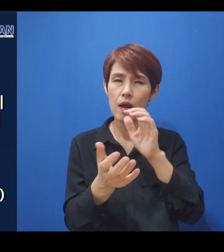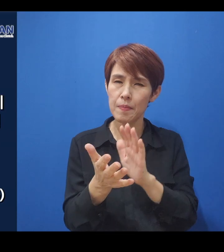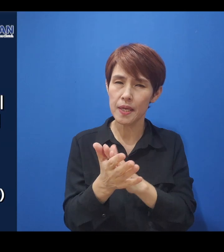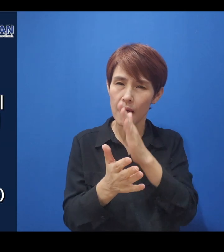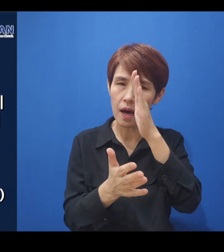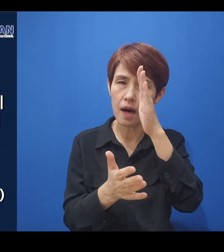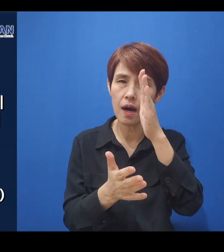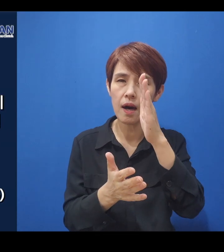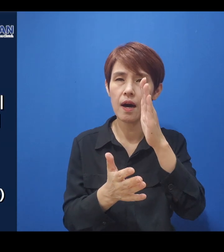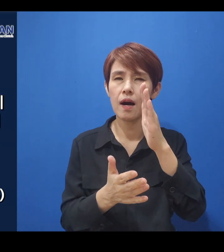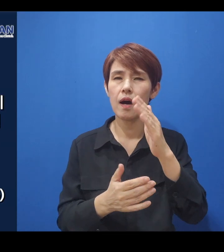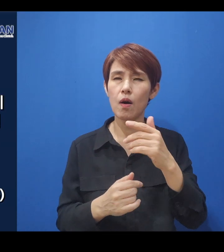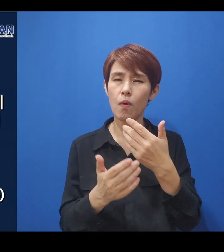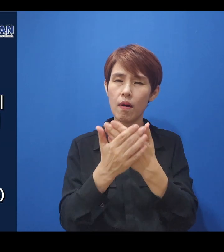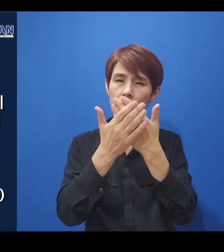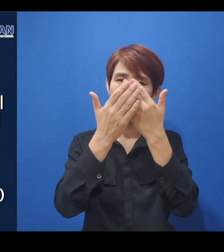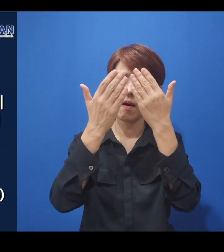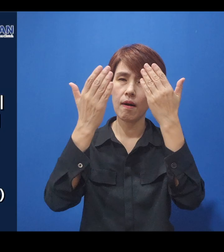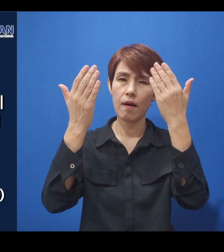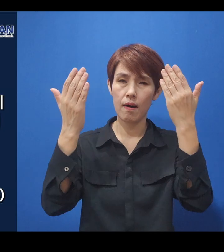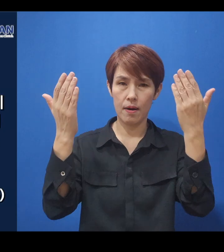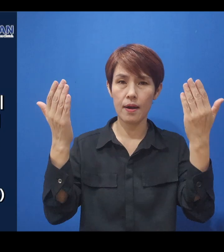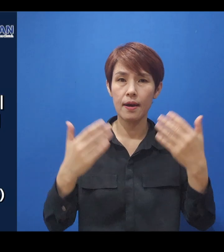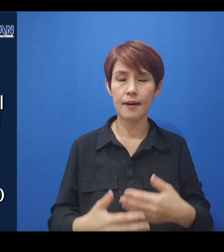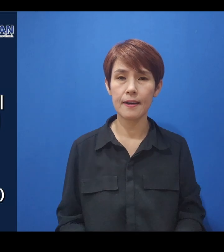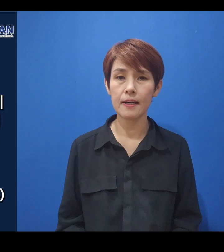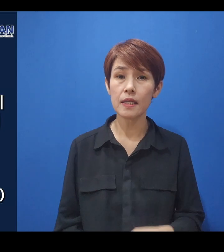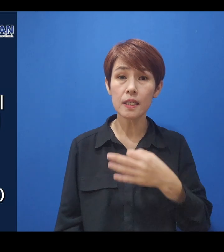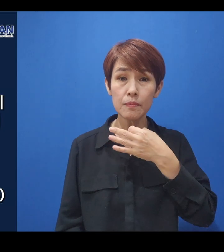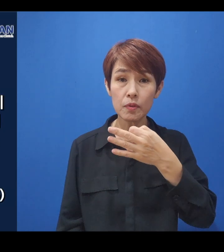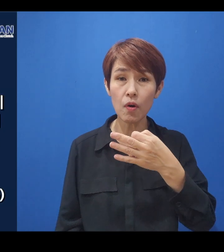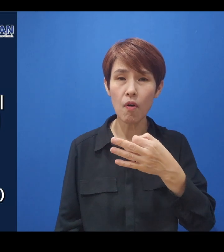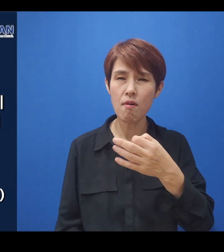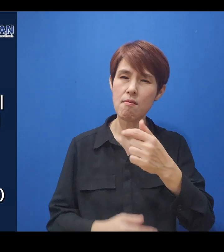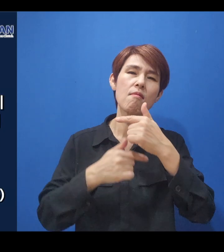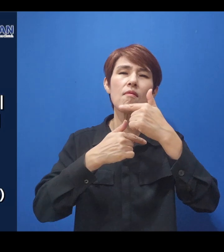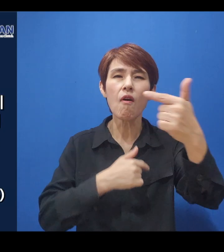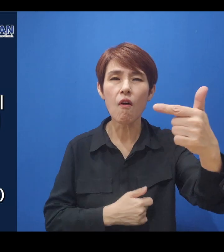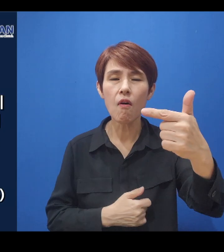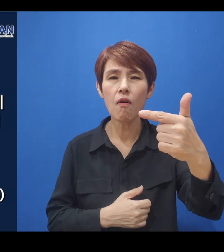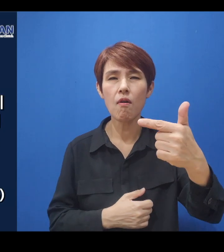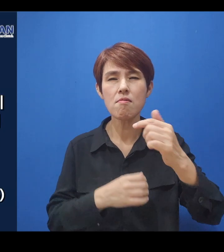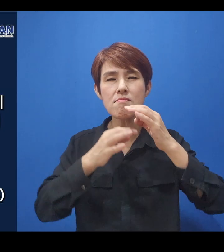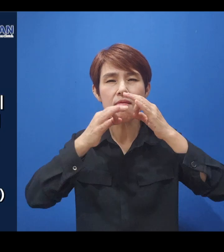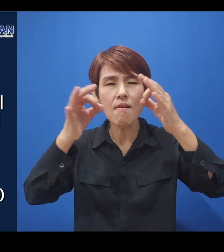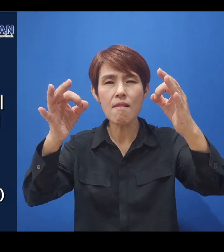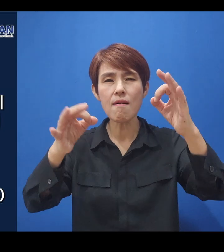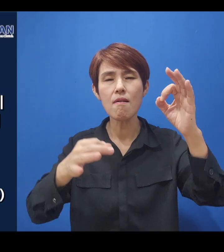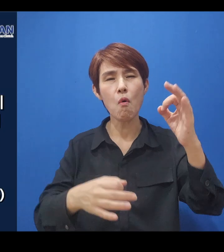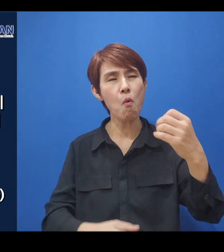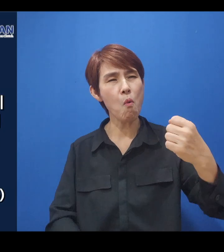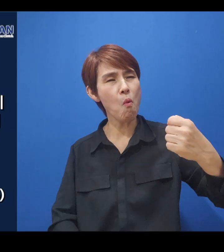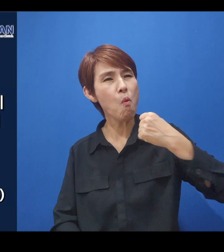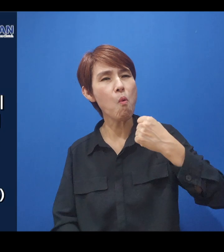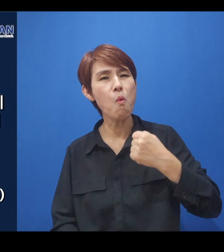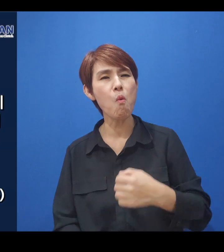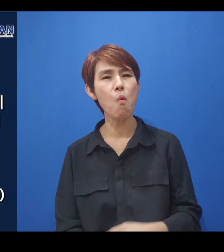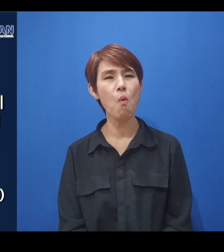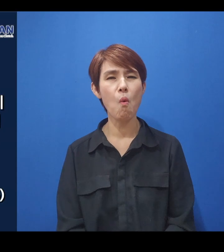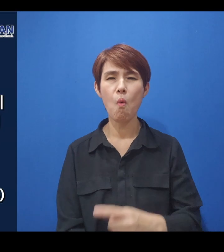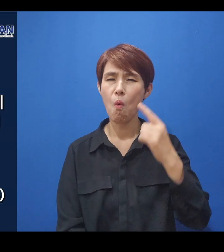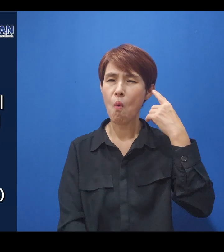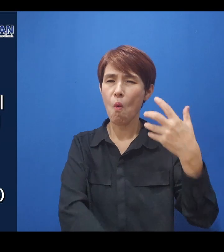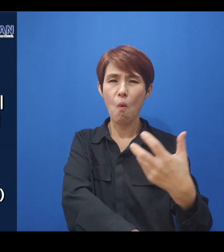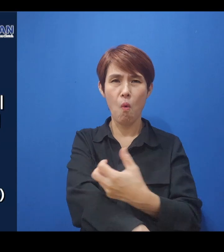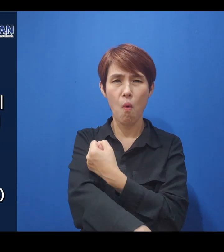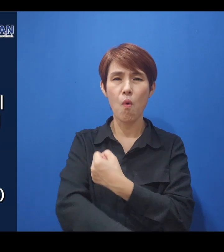주석같이 환하게 빛나요. 그의 음성은 얼마나 큰지, 압도적인지 폭포가 떨어지는